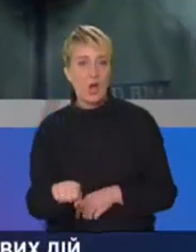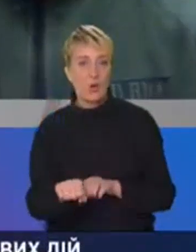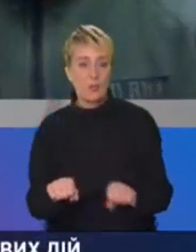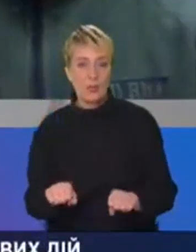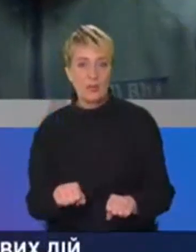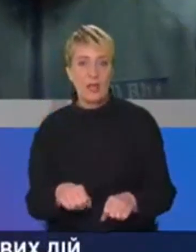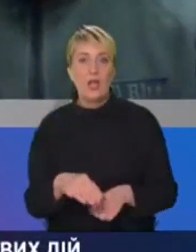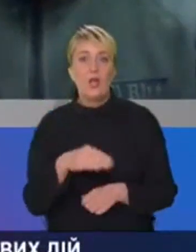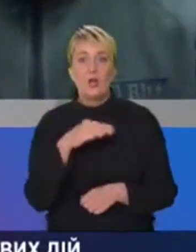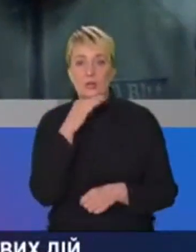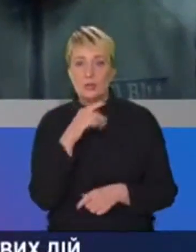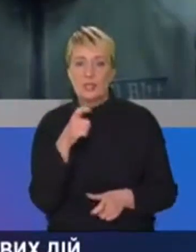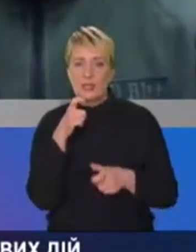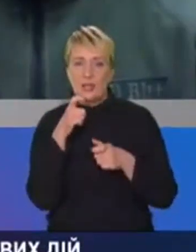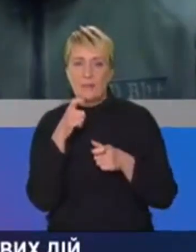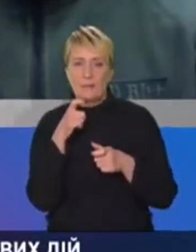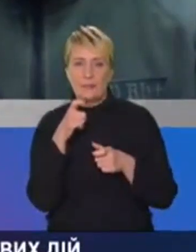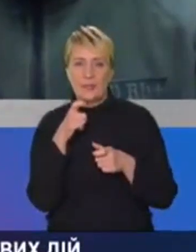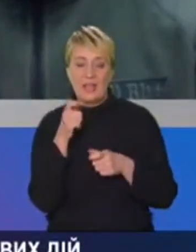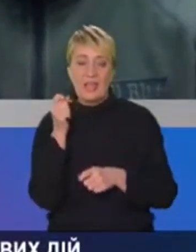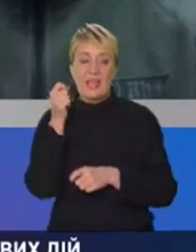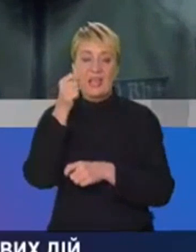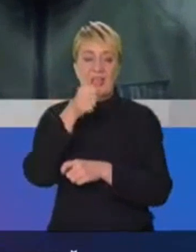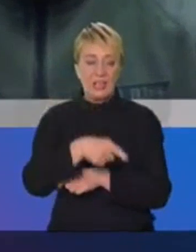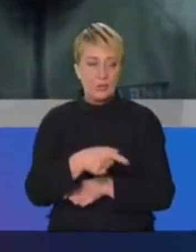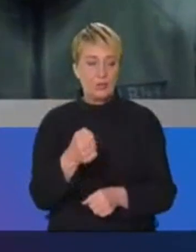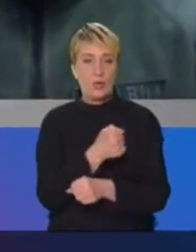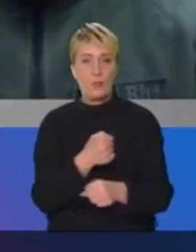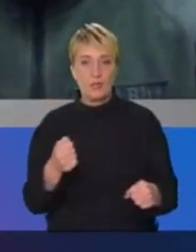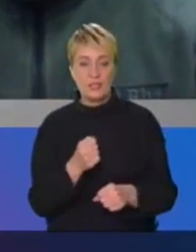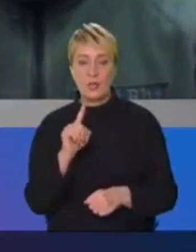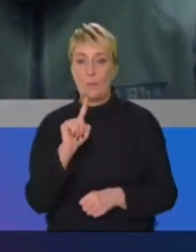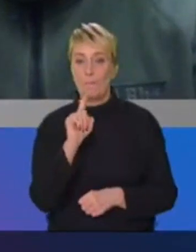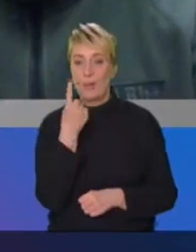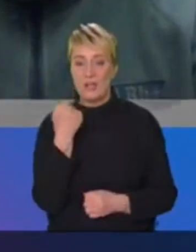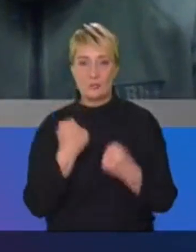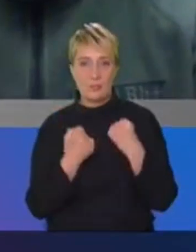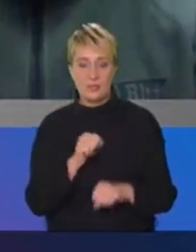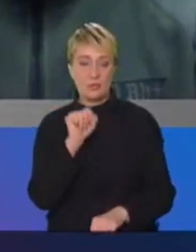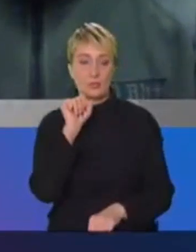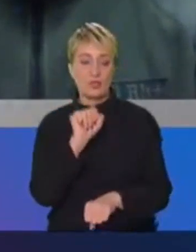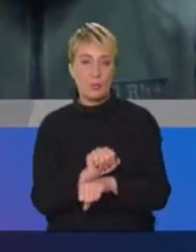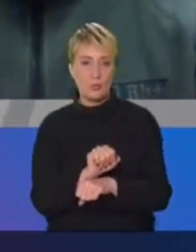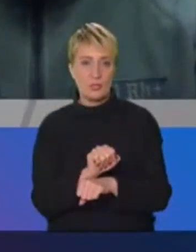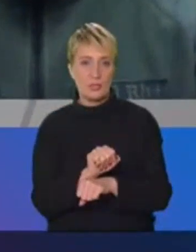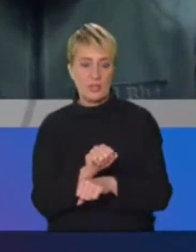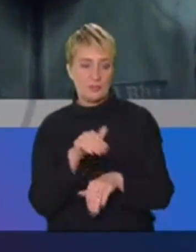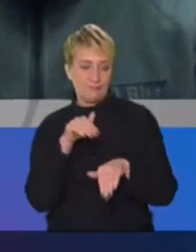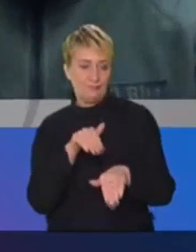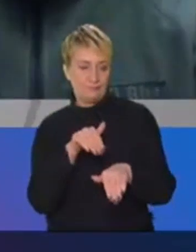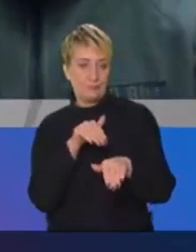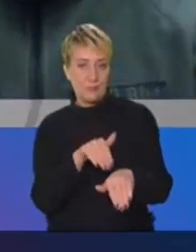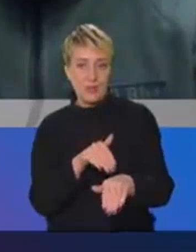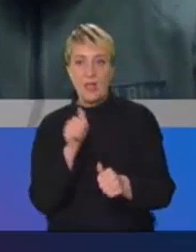кинути один коктейль Молотова у машину, першу в колоні, щоб зупинити цілу колону ворога. Тому, повірте,